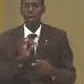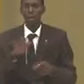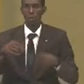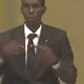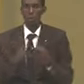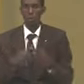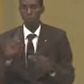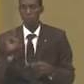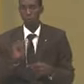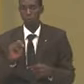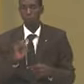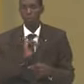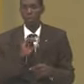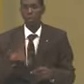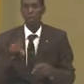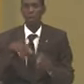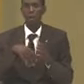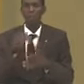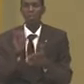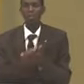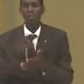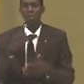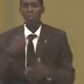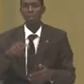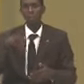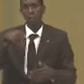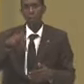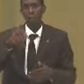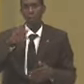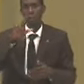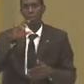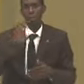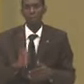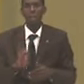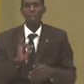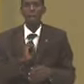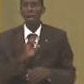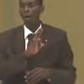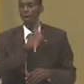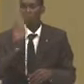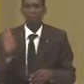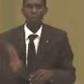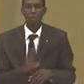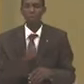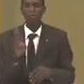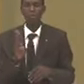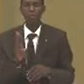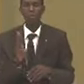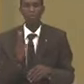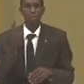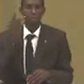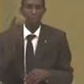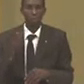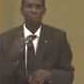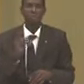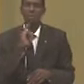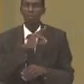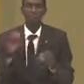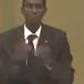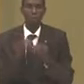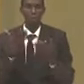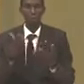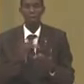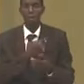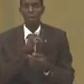que l'hémorroïde externe que je poussais chaque fois que j'allais aux toilettes n'était plus là et quand j'ai dit à ma